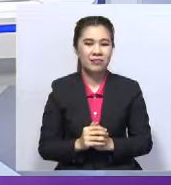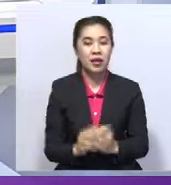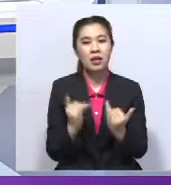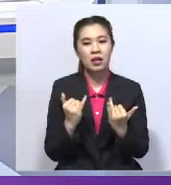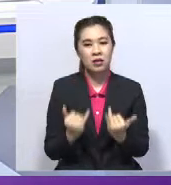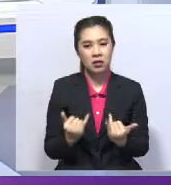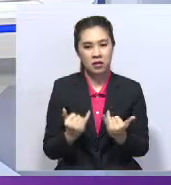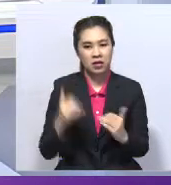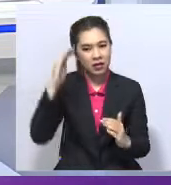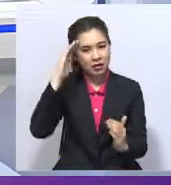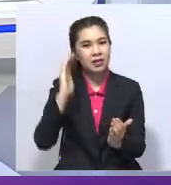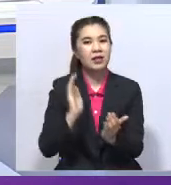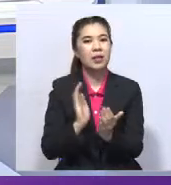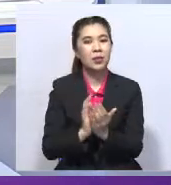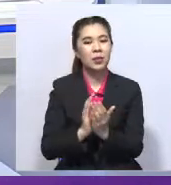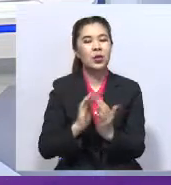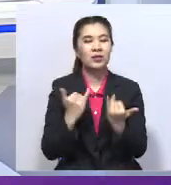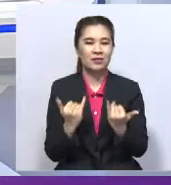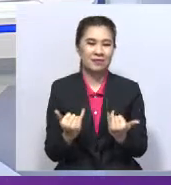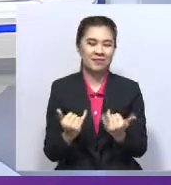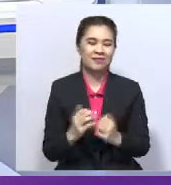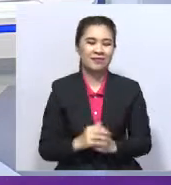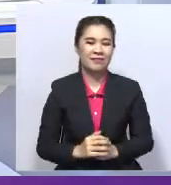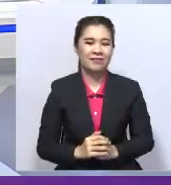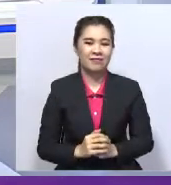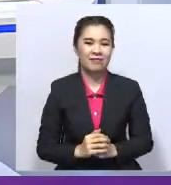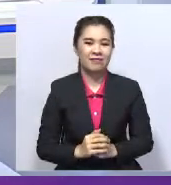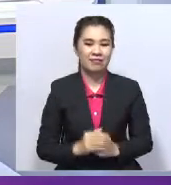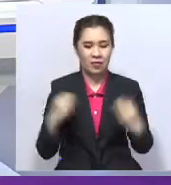จจุบันก็คือตำรวจนครบาลนั่นเองครับ ใช่แล้วค่ะก็ถือว่าเป็น